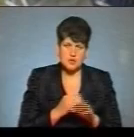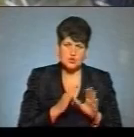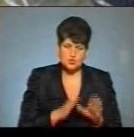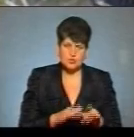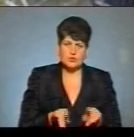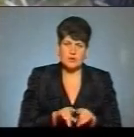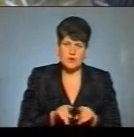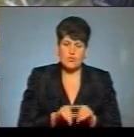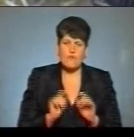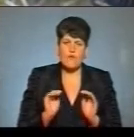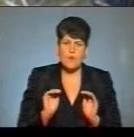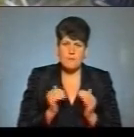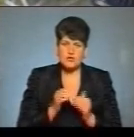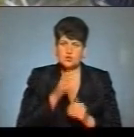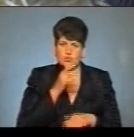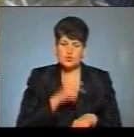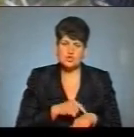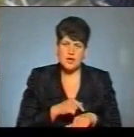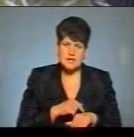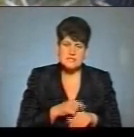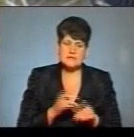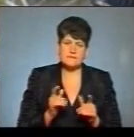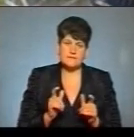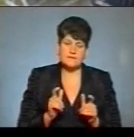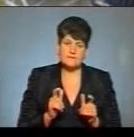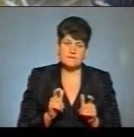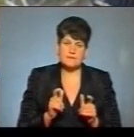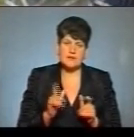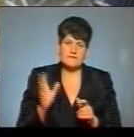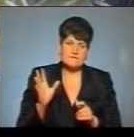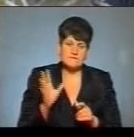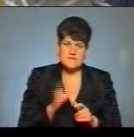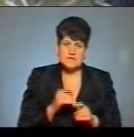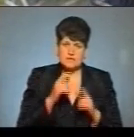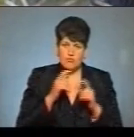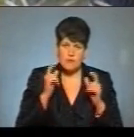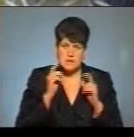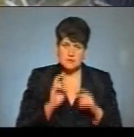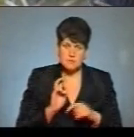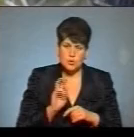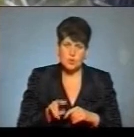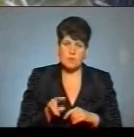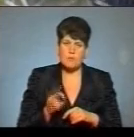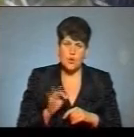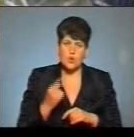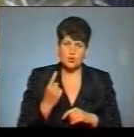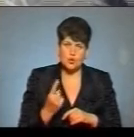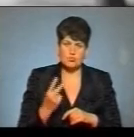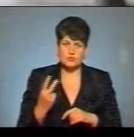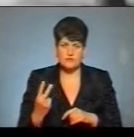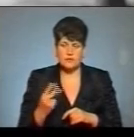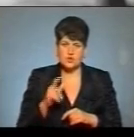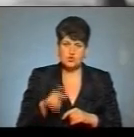так само в обмеженому часі, відповідно, всі повинні в масках заходити, по одному-два